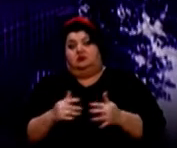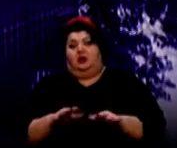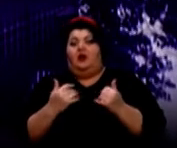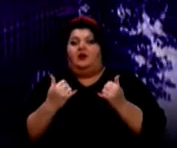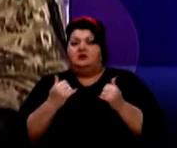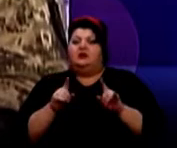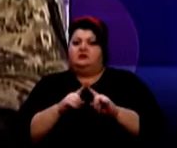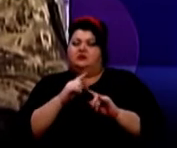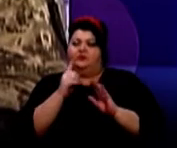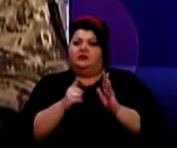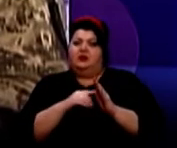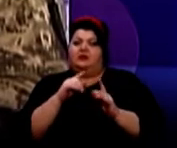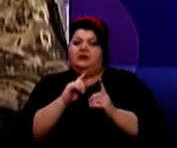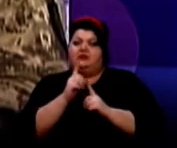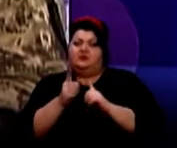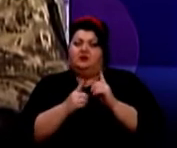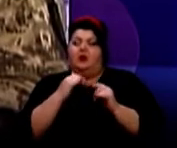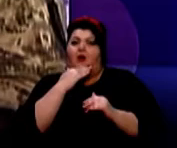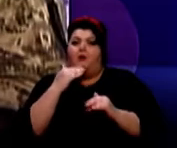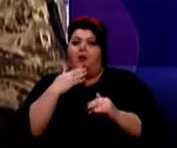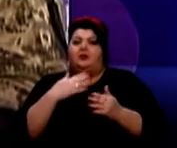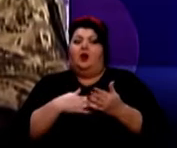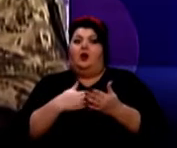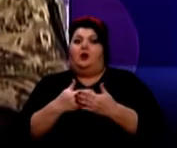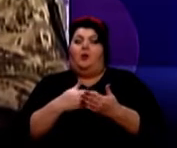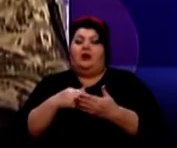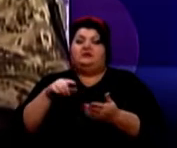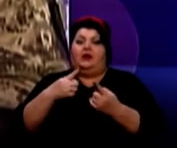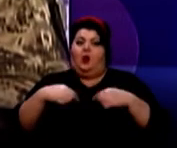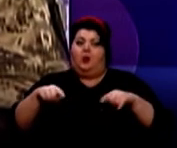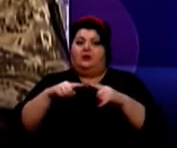теж змінюється. Багато громадських організацій, учасників АТО, які